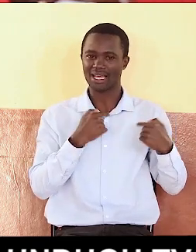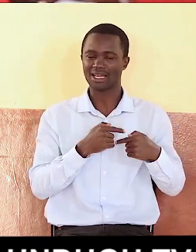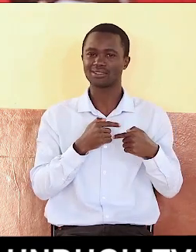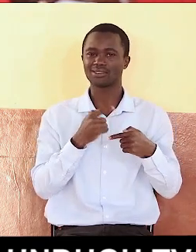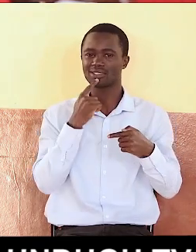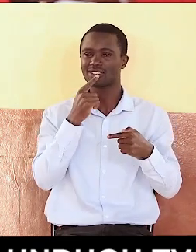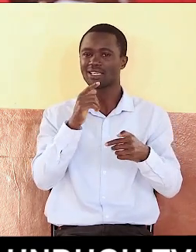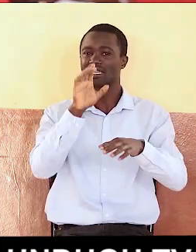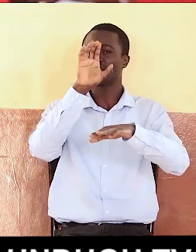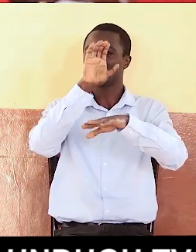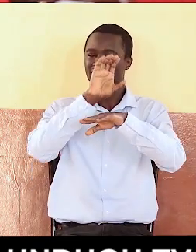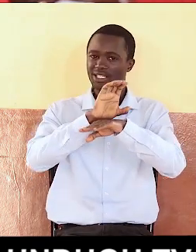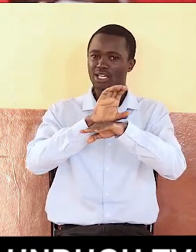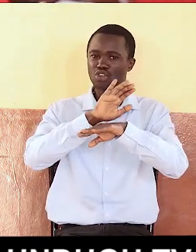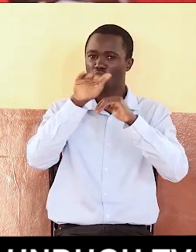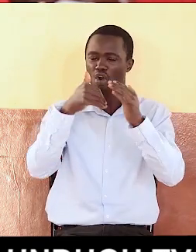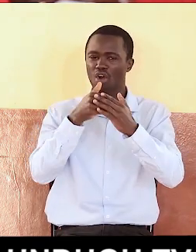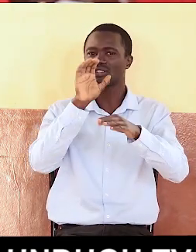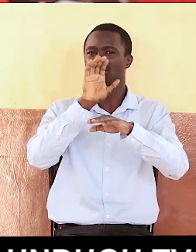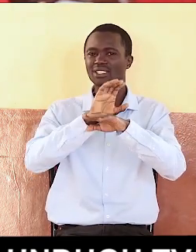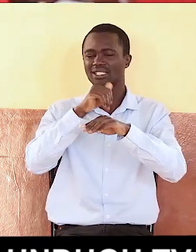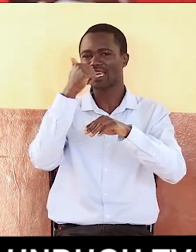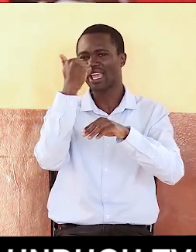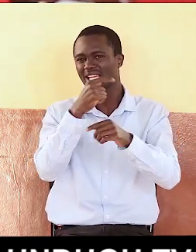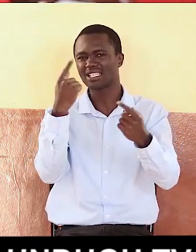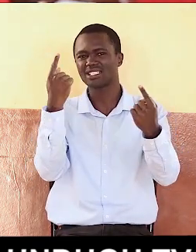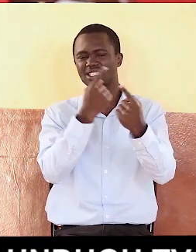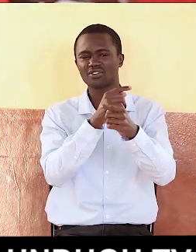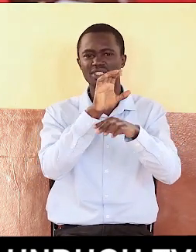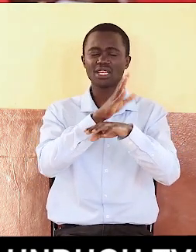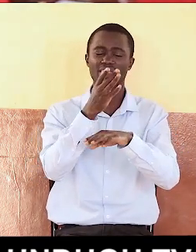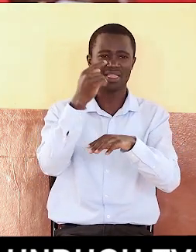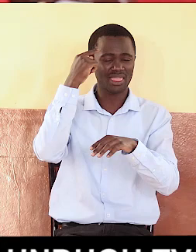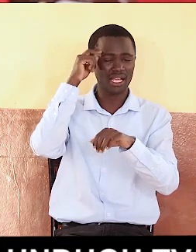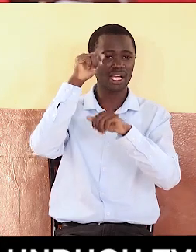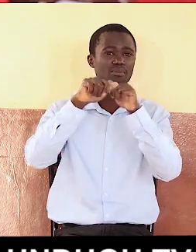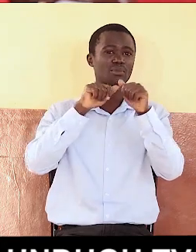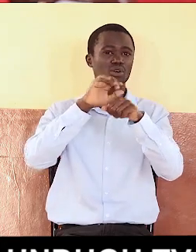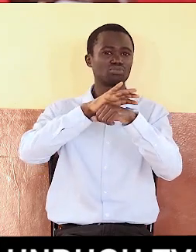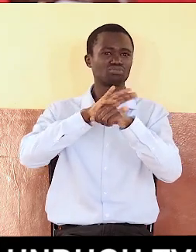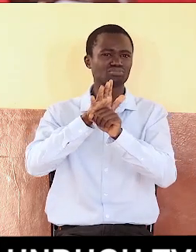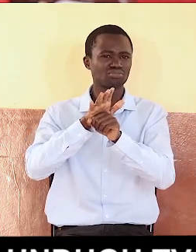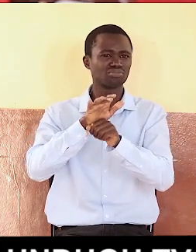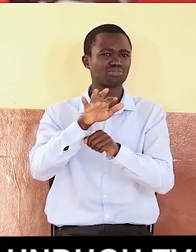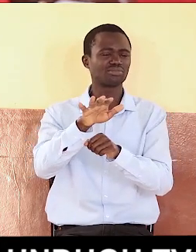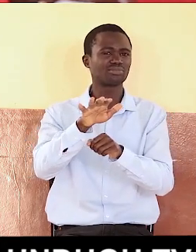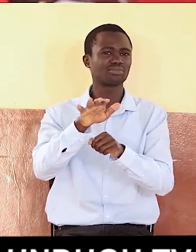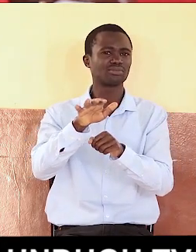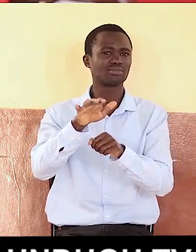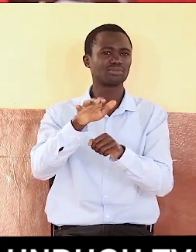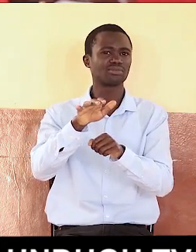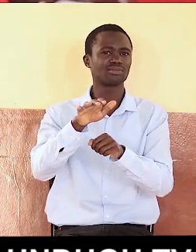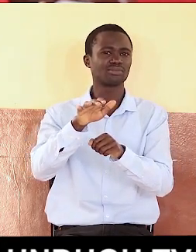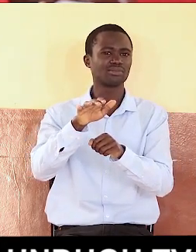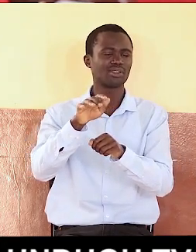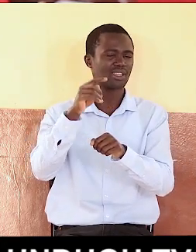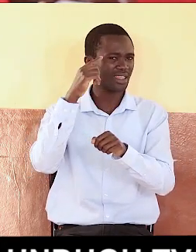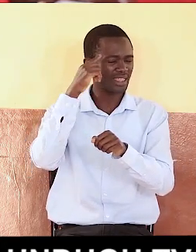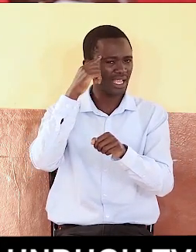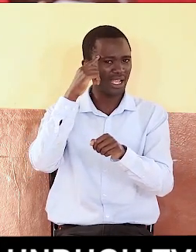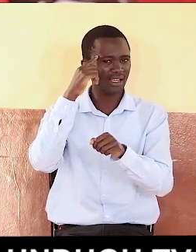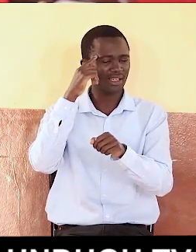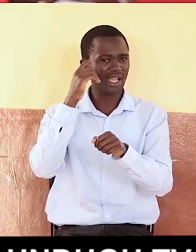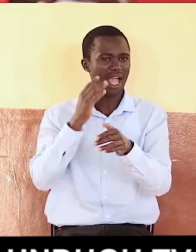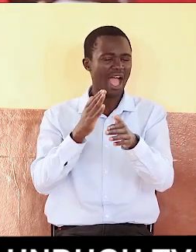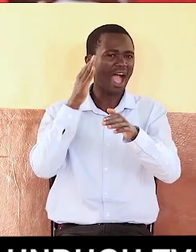kanisa, makanisa yote, uwe kanisa gani? Think about COVID-19, post-COVID-19